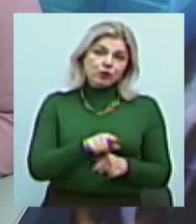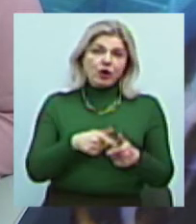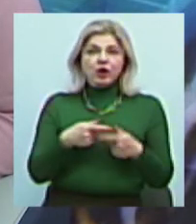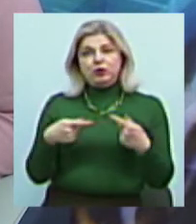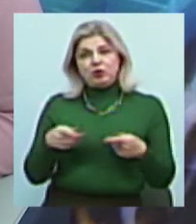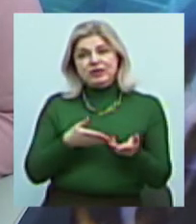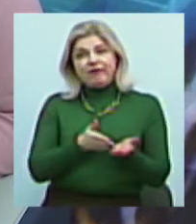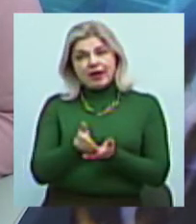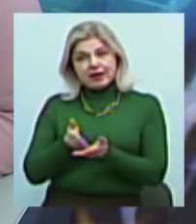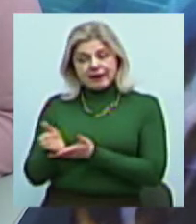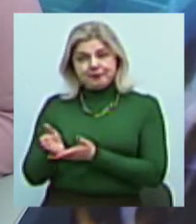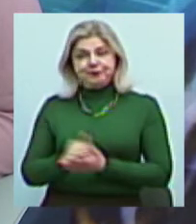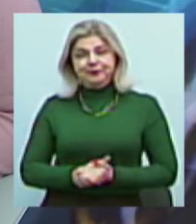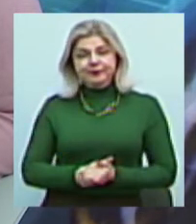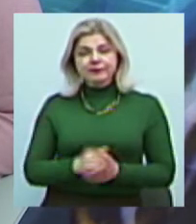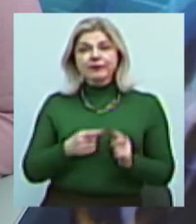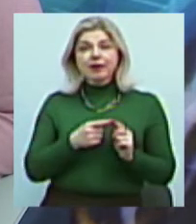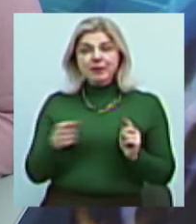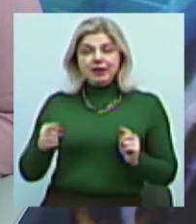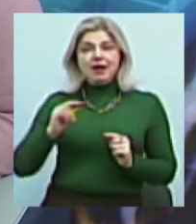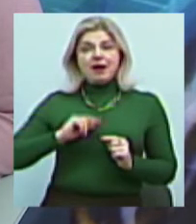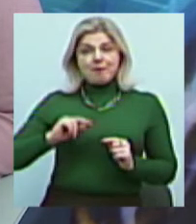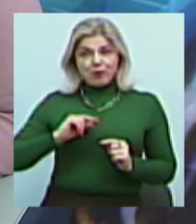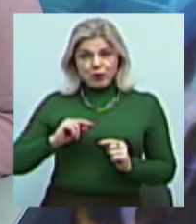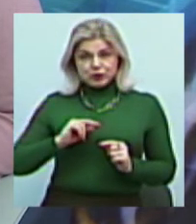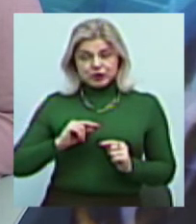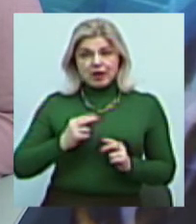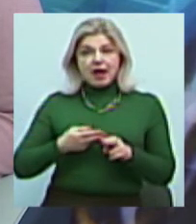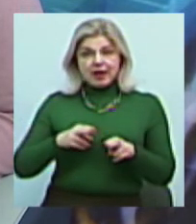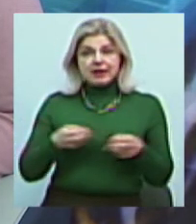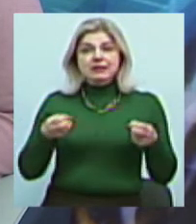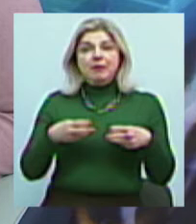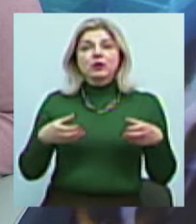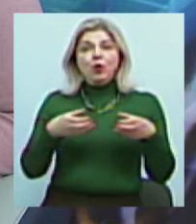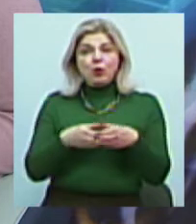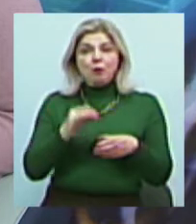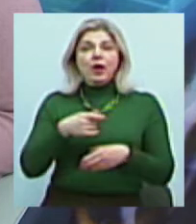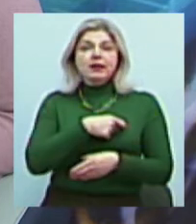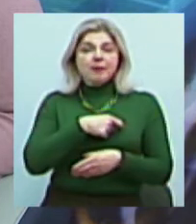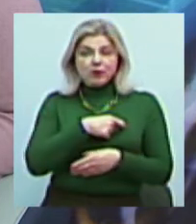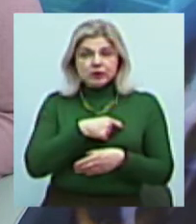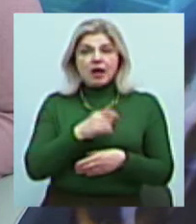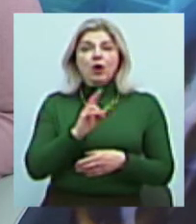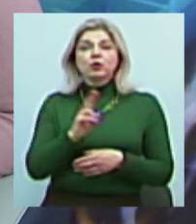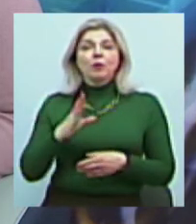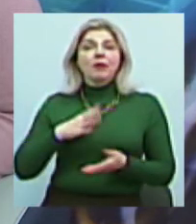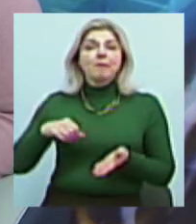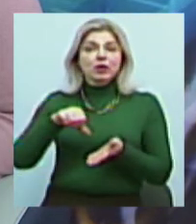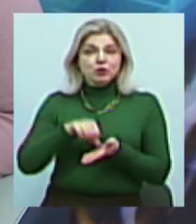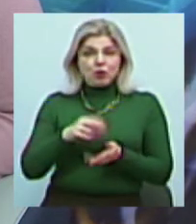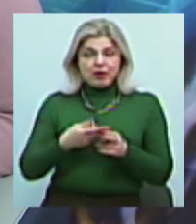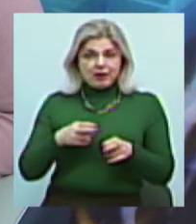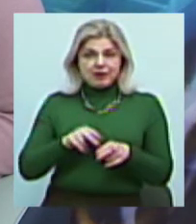сфери. І на протягом роботи робочої групи і депутатський корпус, які були присутні, да, на